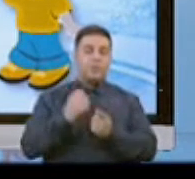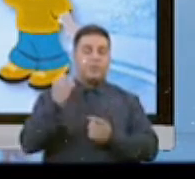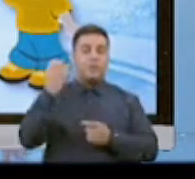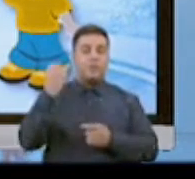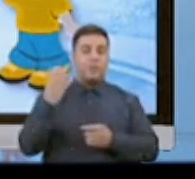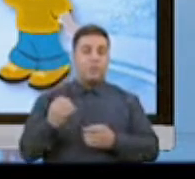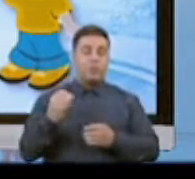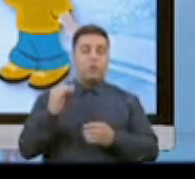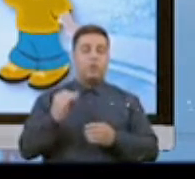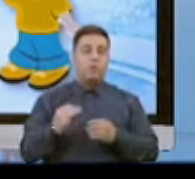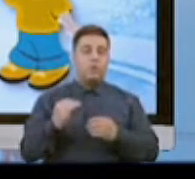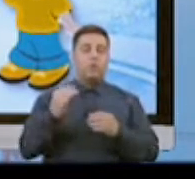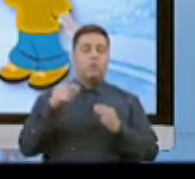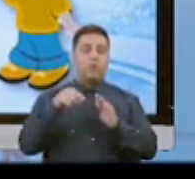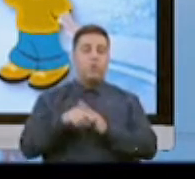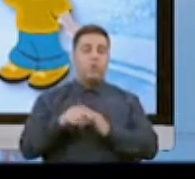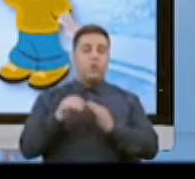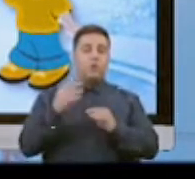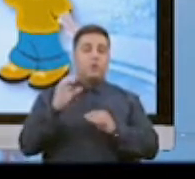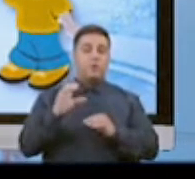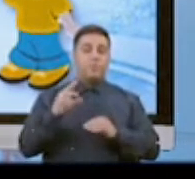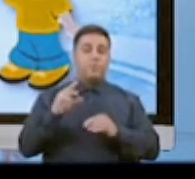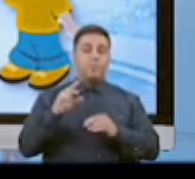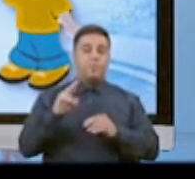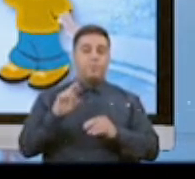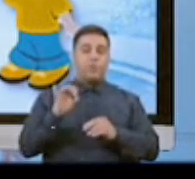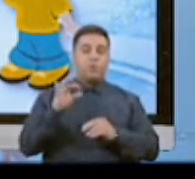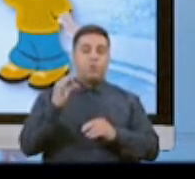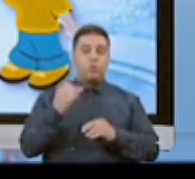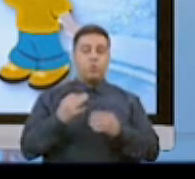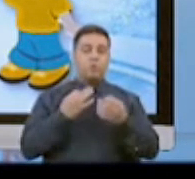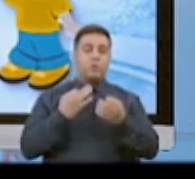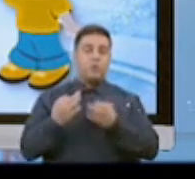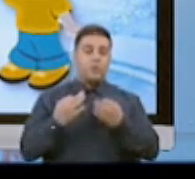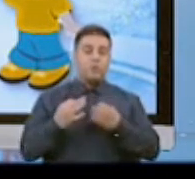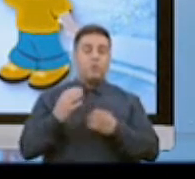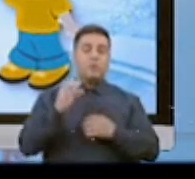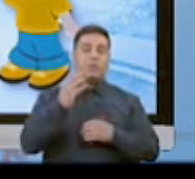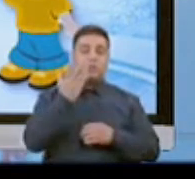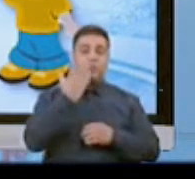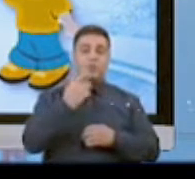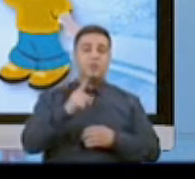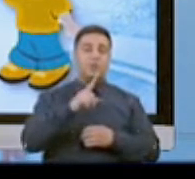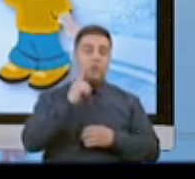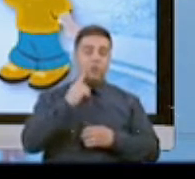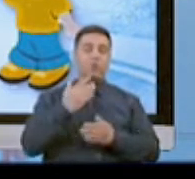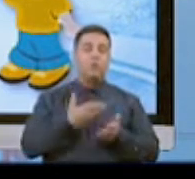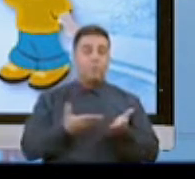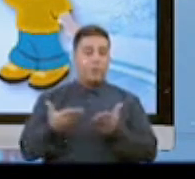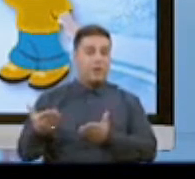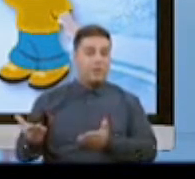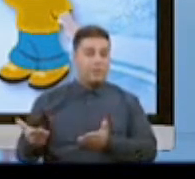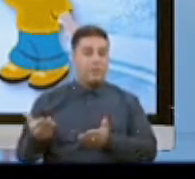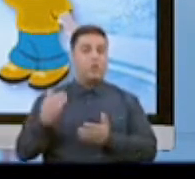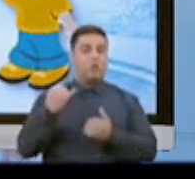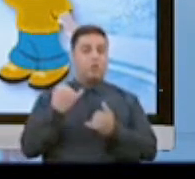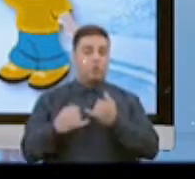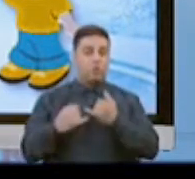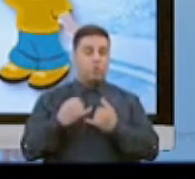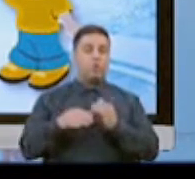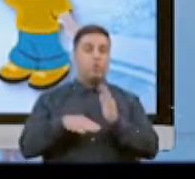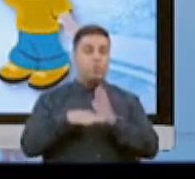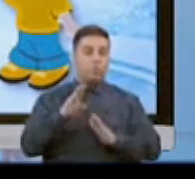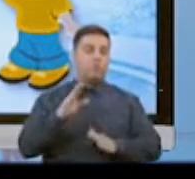заводит очень просто – с пешеходом разговор. Свет зеленый – проходи, желтый –